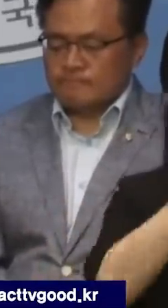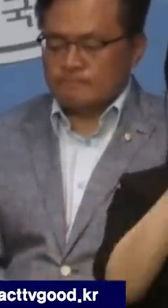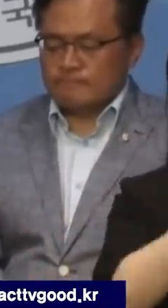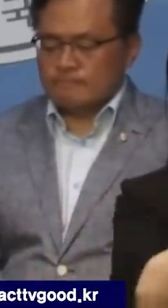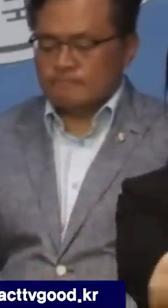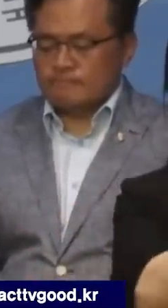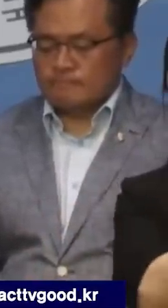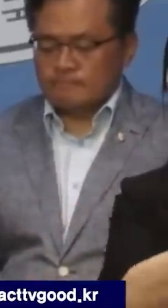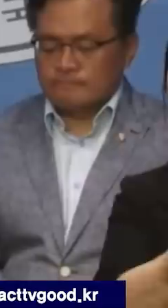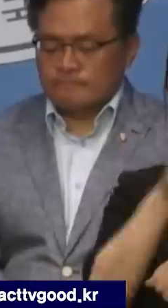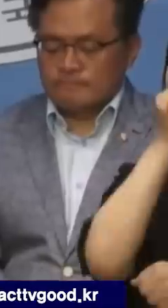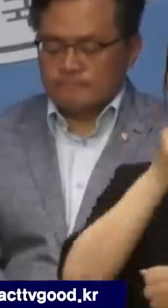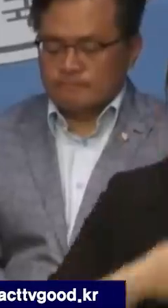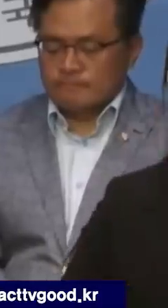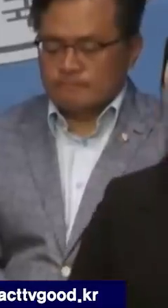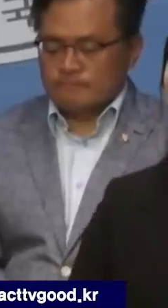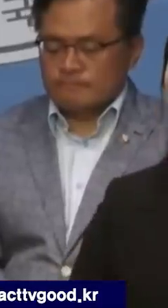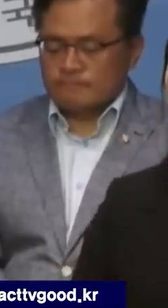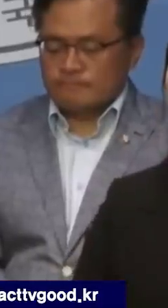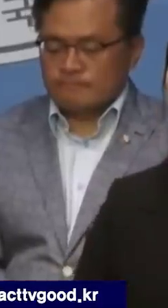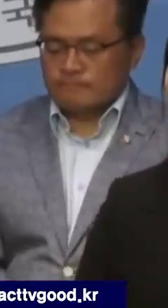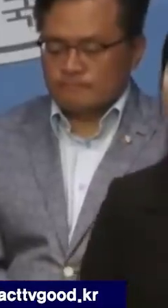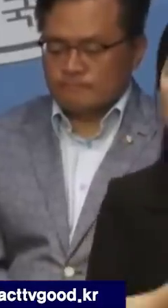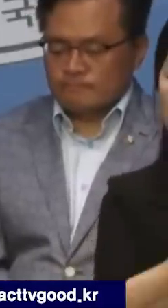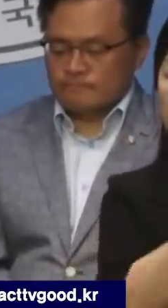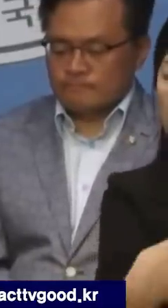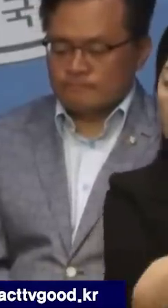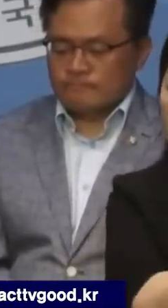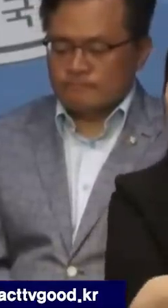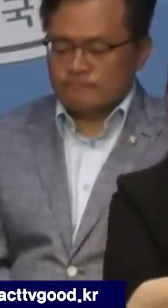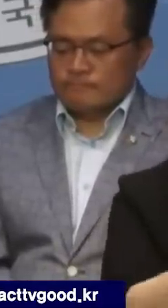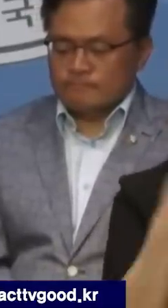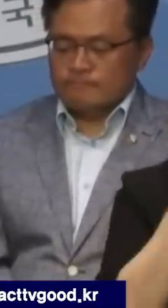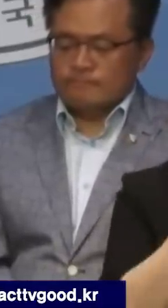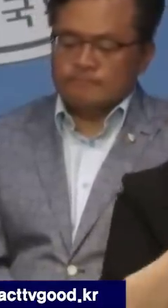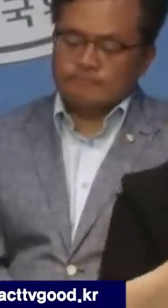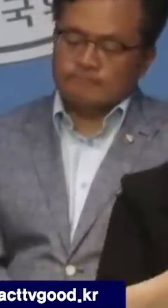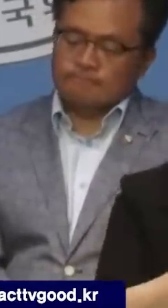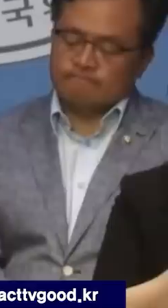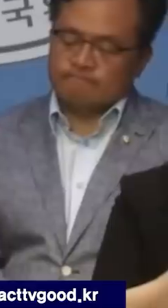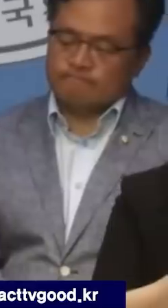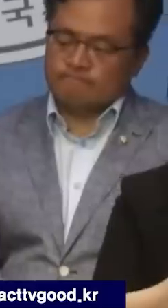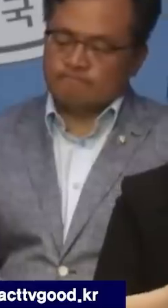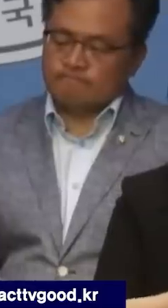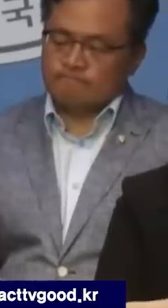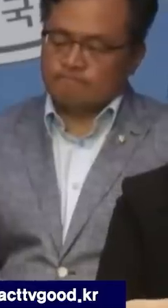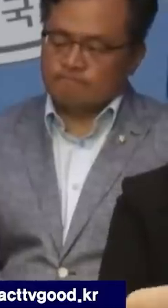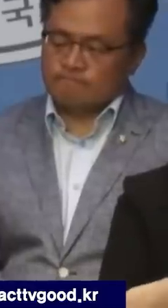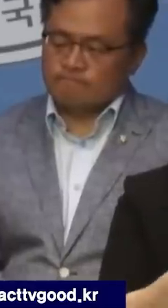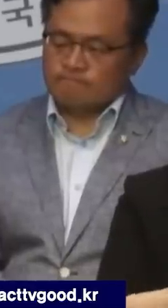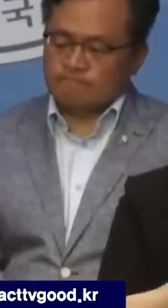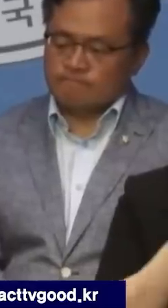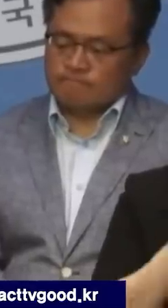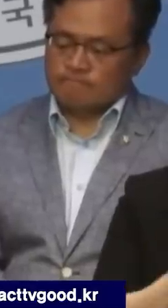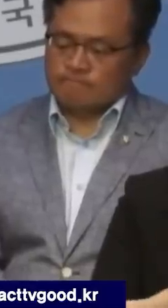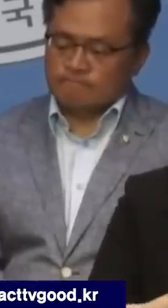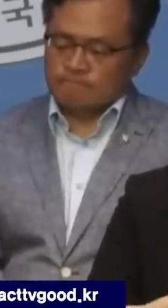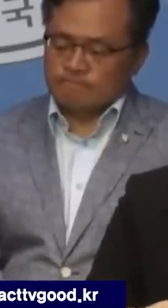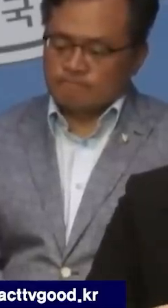합니다. 그 비축분 소금이 4000포대 준비되어 있다고